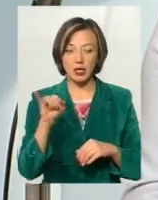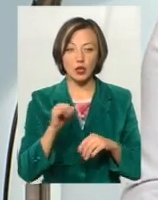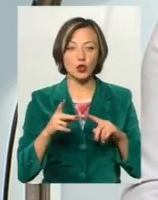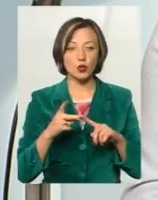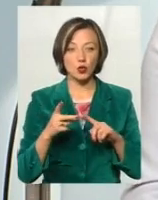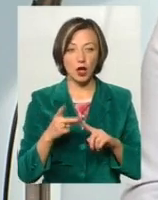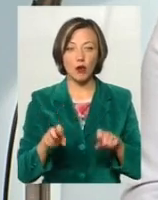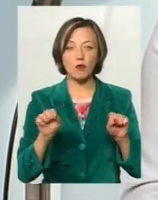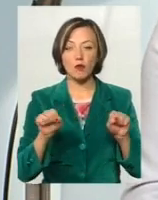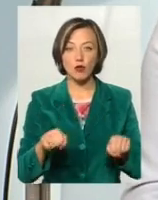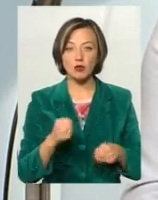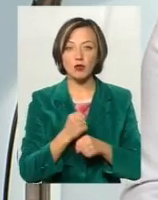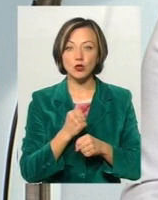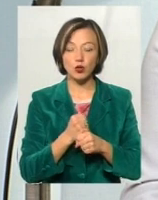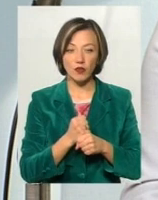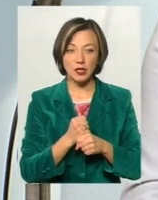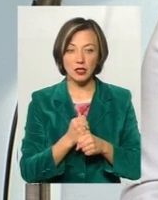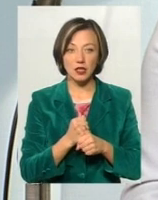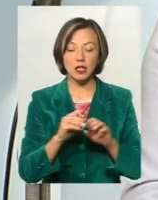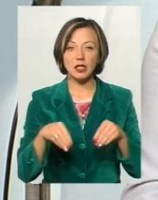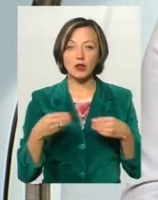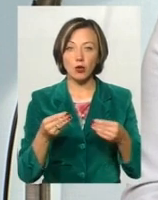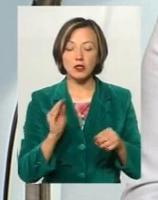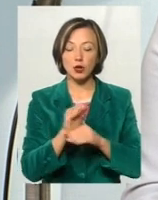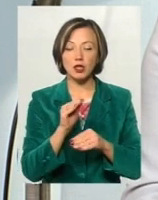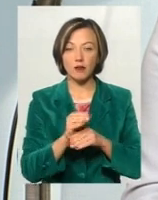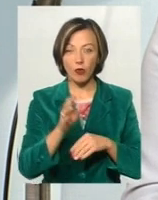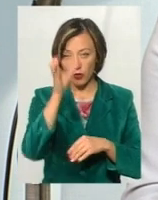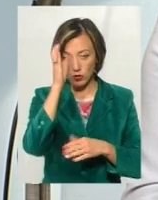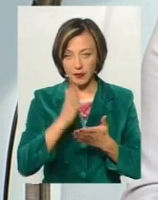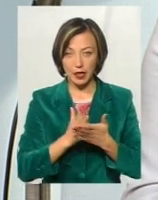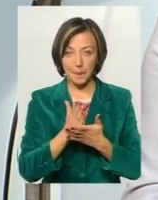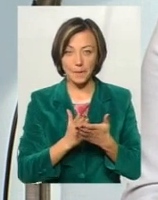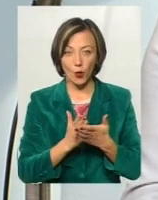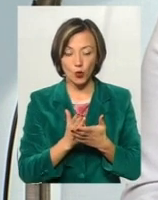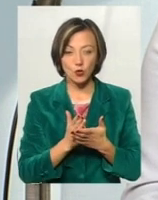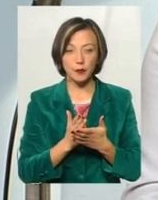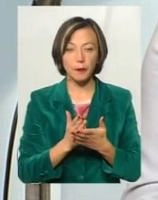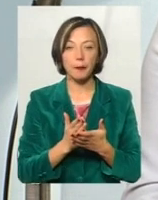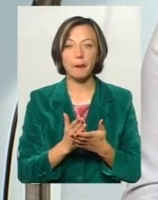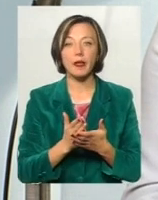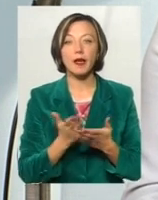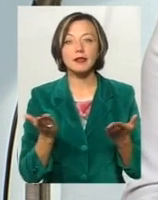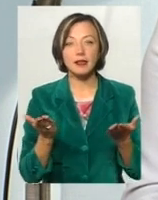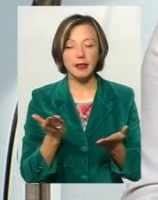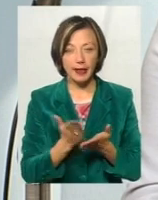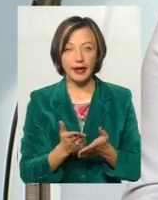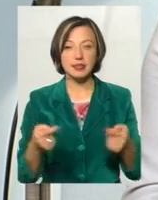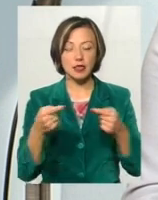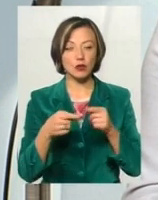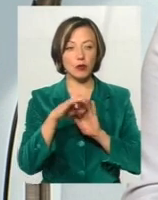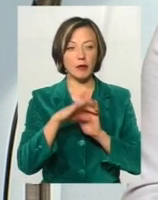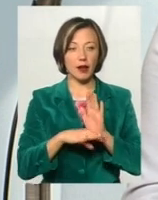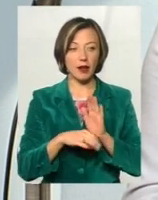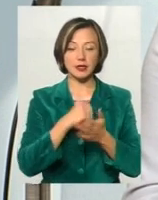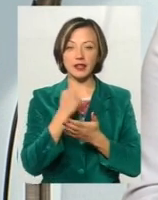друге, можуть функціонувати, надаватися додаткові освітні послуги, які є згідно переліку затвердженого